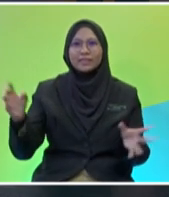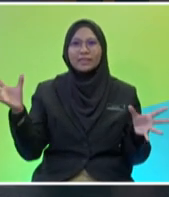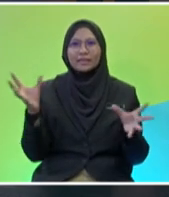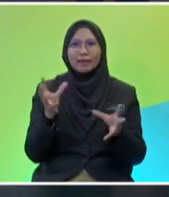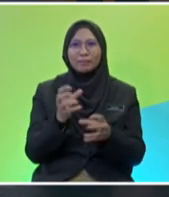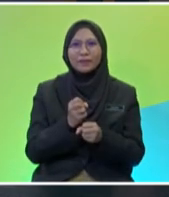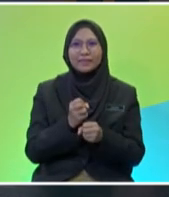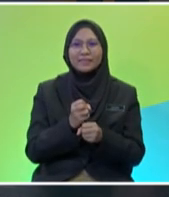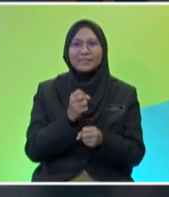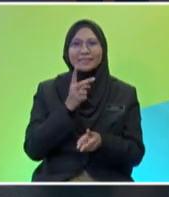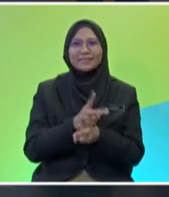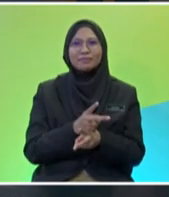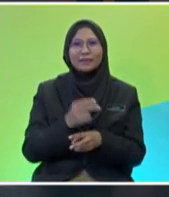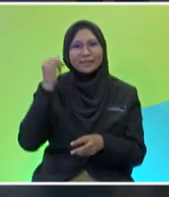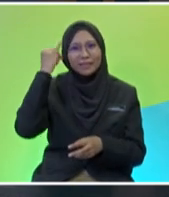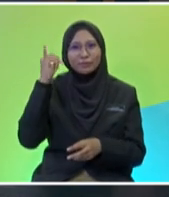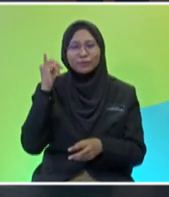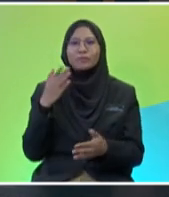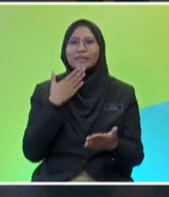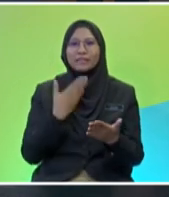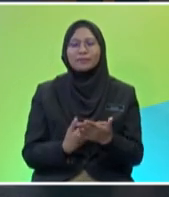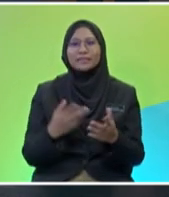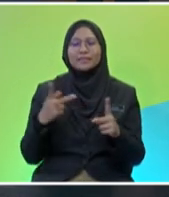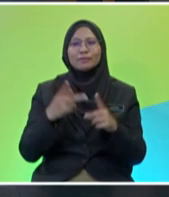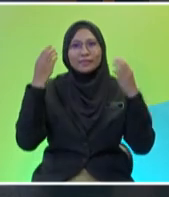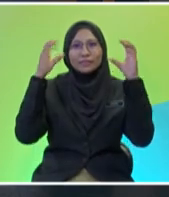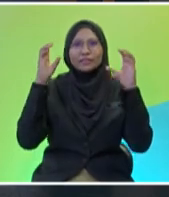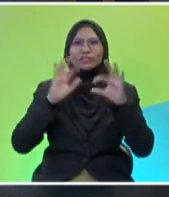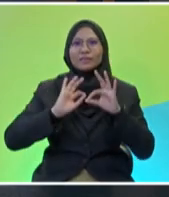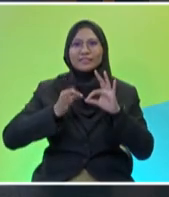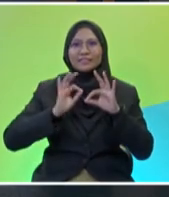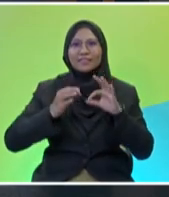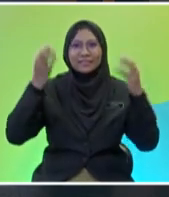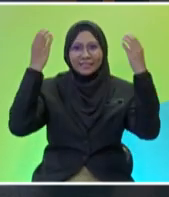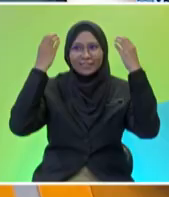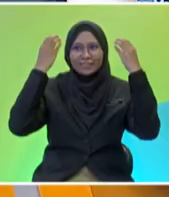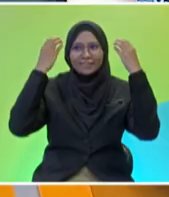menyerap kalian orang kajian Anda Terima kasih juga pada juru bahasa isyarat kita